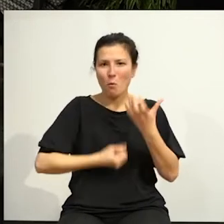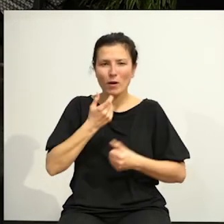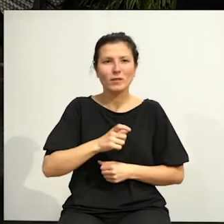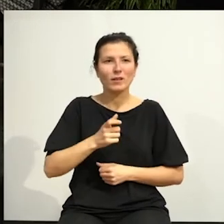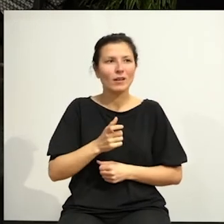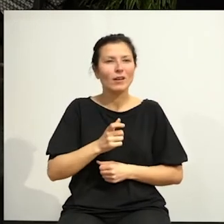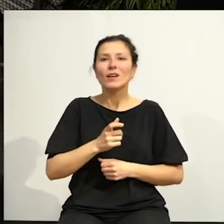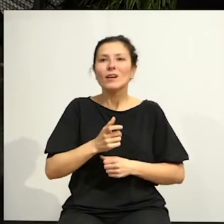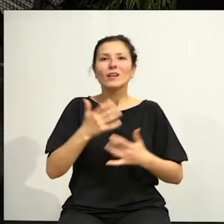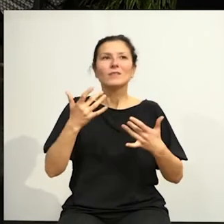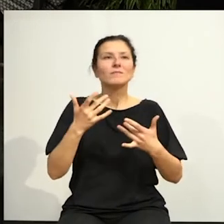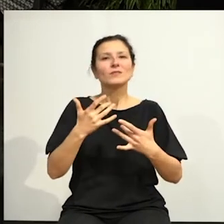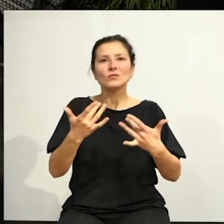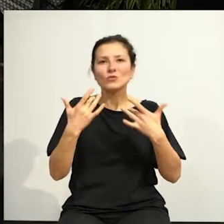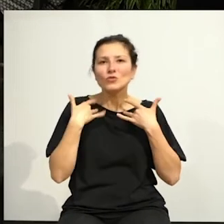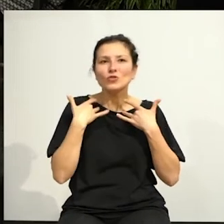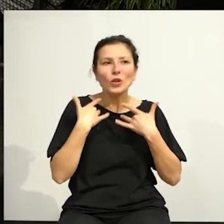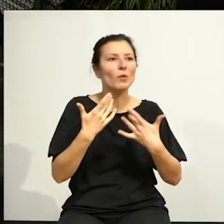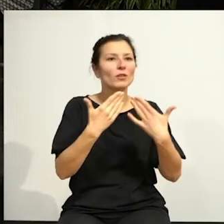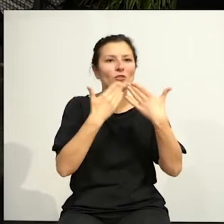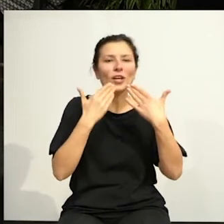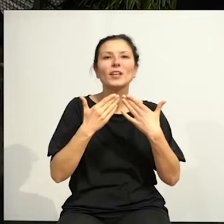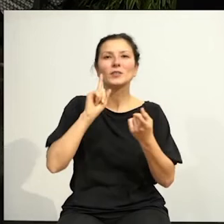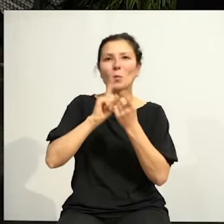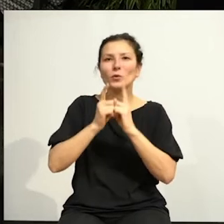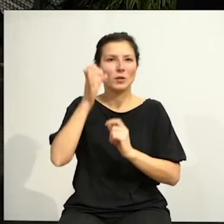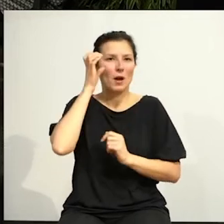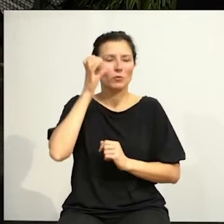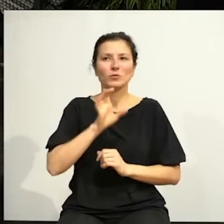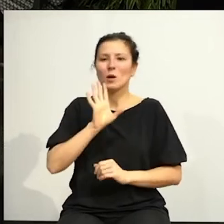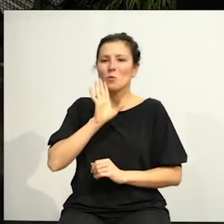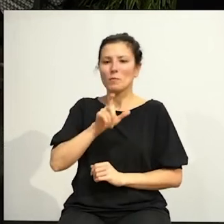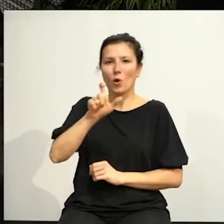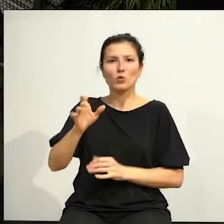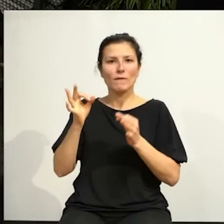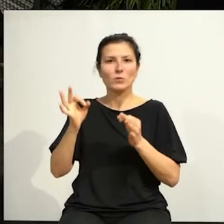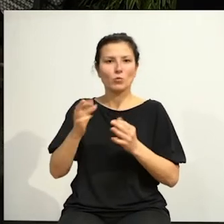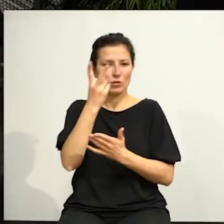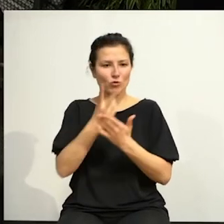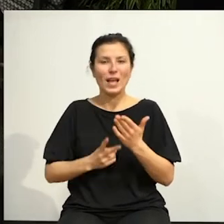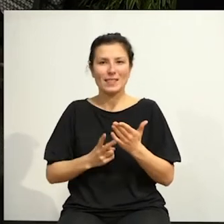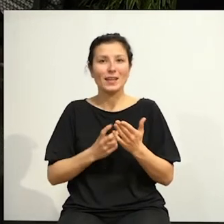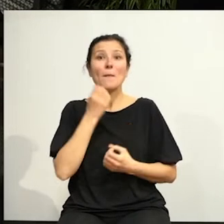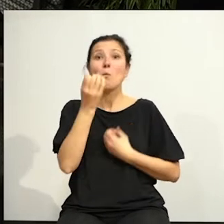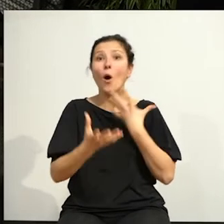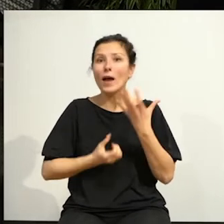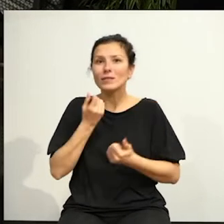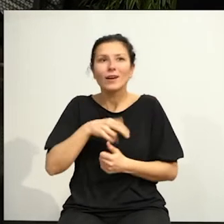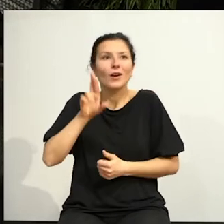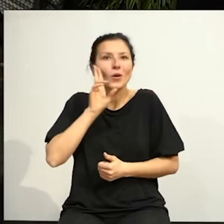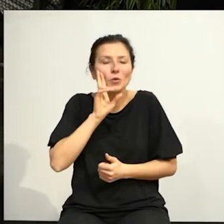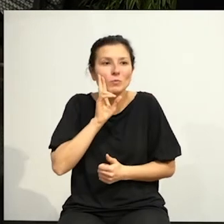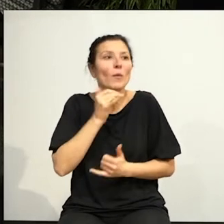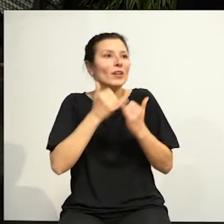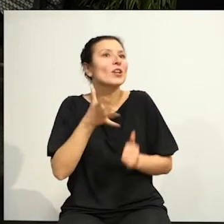głównie dzięki spotkaniom autorskim. Tak jakby współczesny czytelnik poezji rozumiał wtedy,